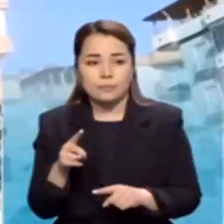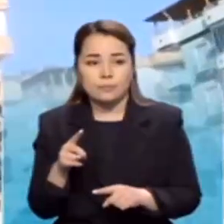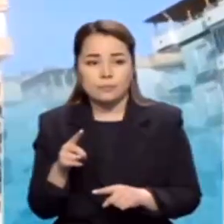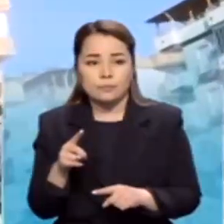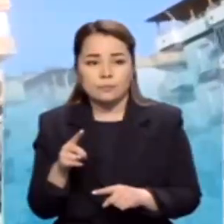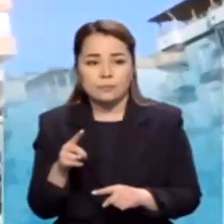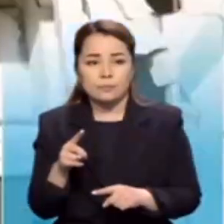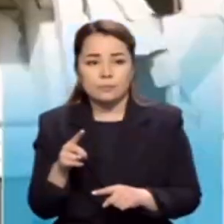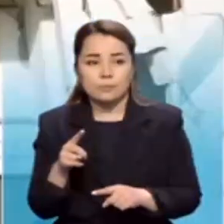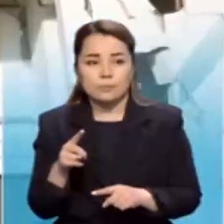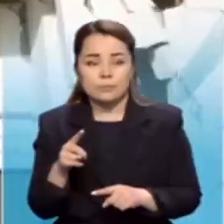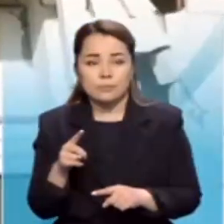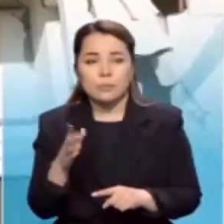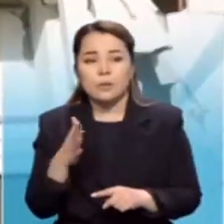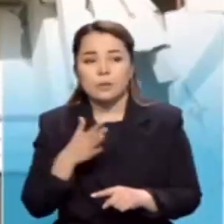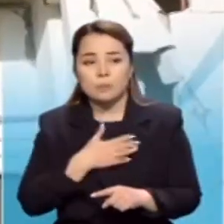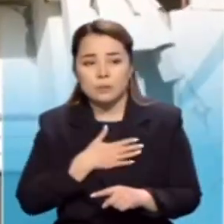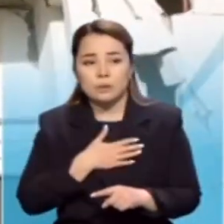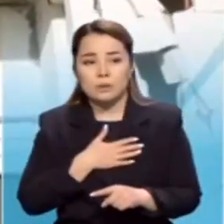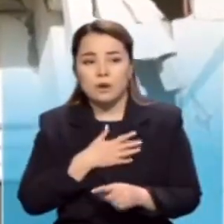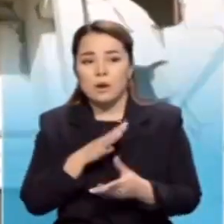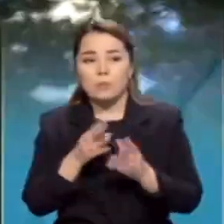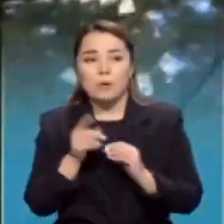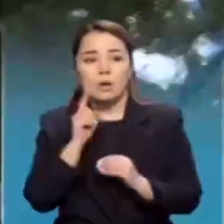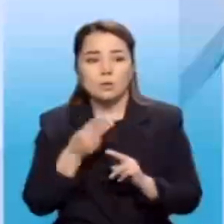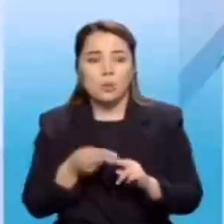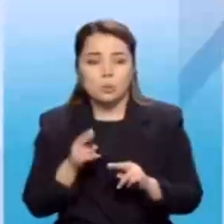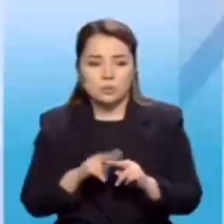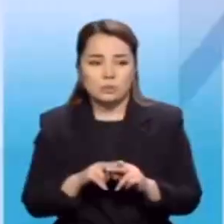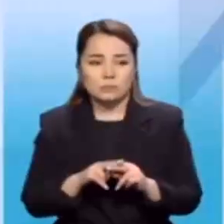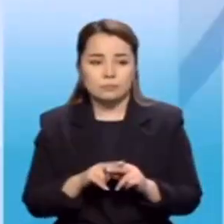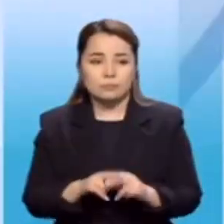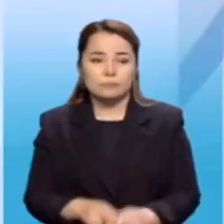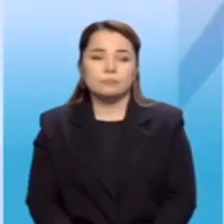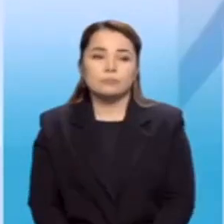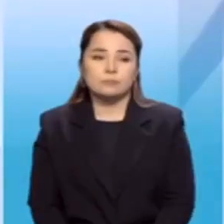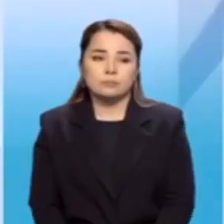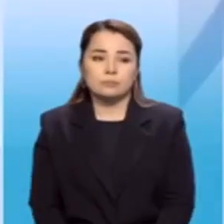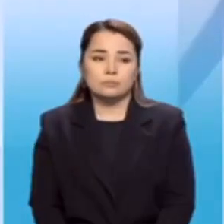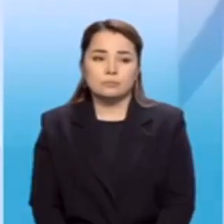және мендегі бар ақпарат әзірге осы.